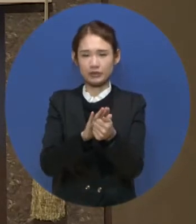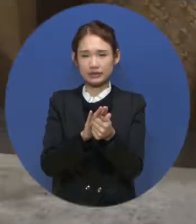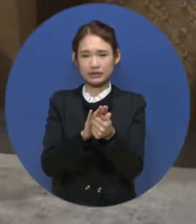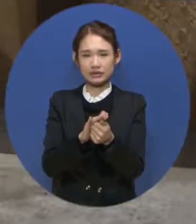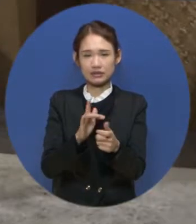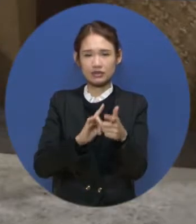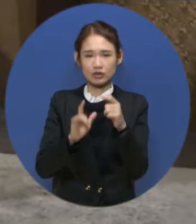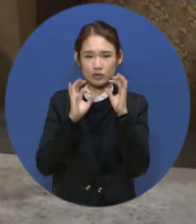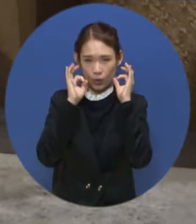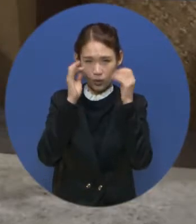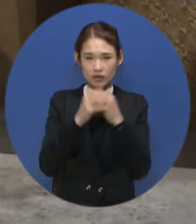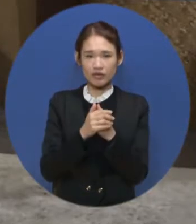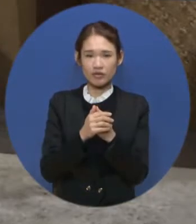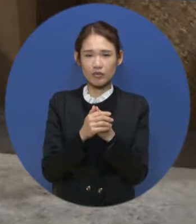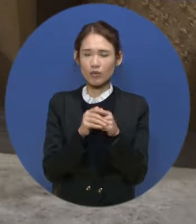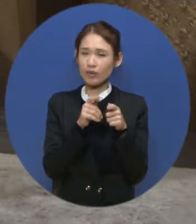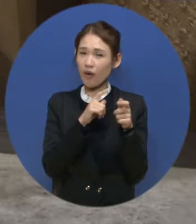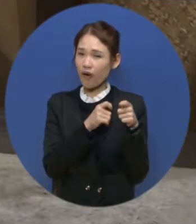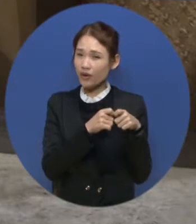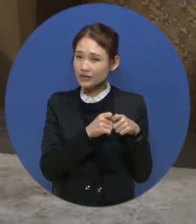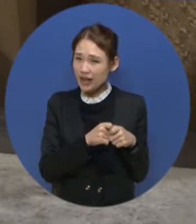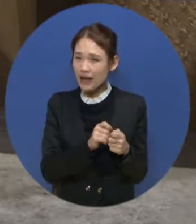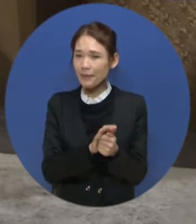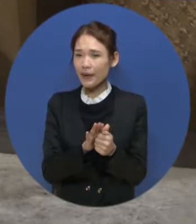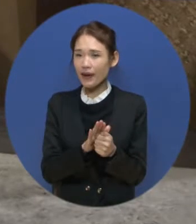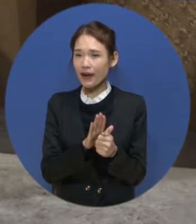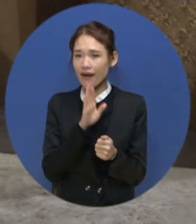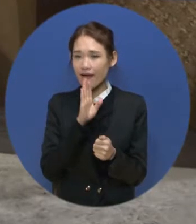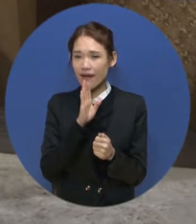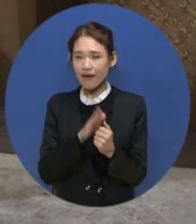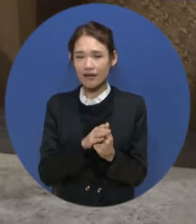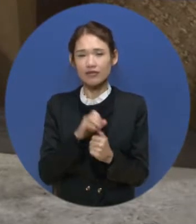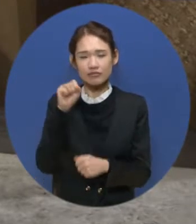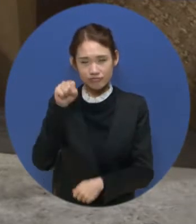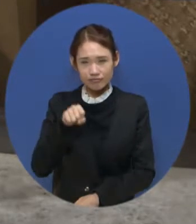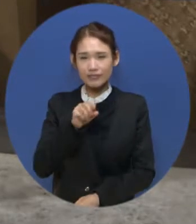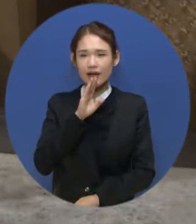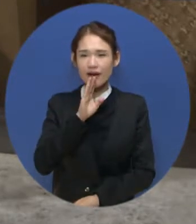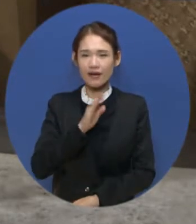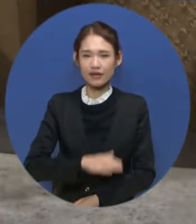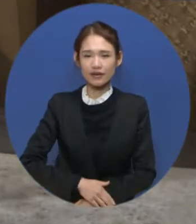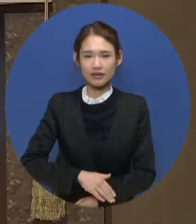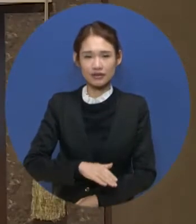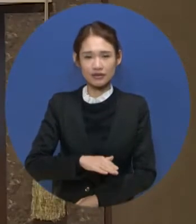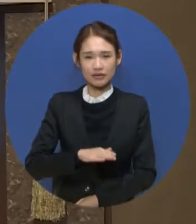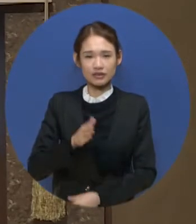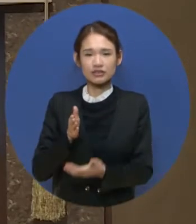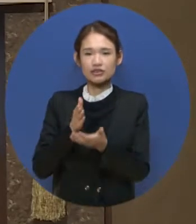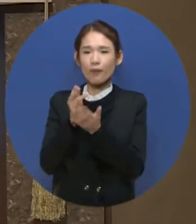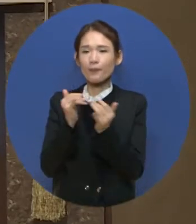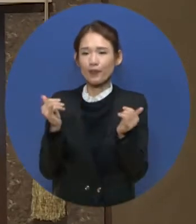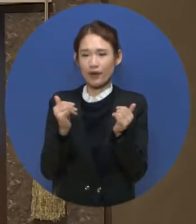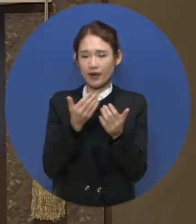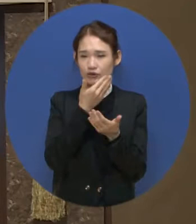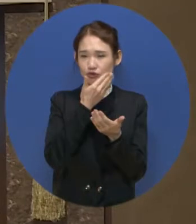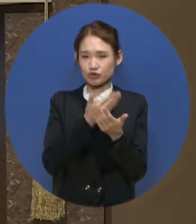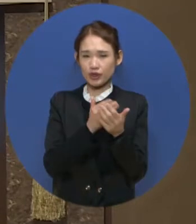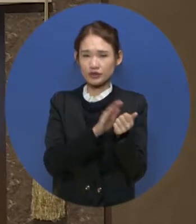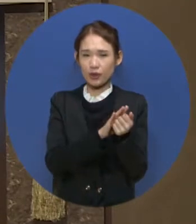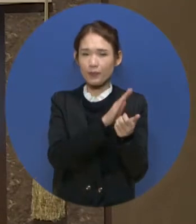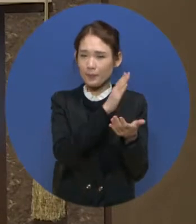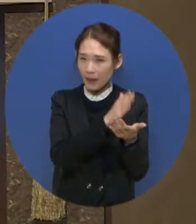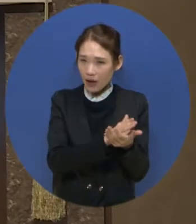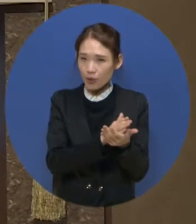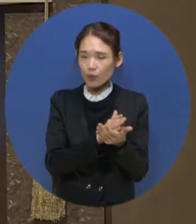있도록 노력을 하고 좀 세밀한 서비스네요. 그렇죠. 예. 이제 그럼 보면 전문가에게 중요한